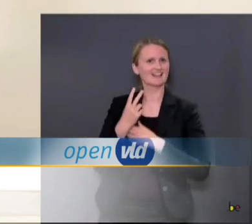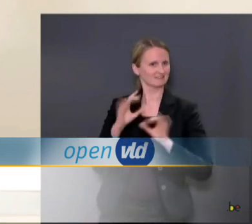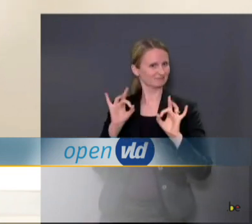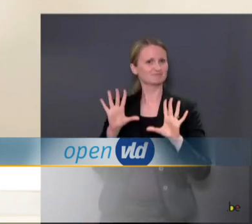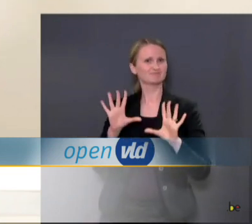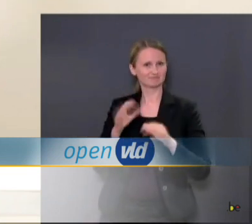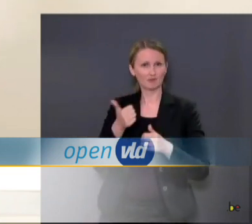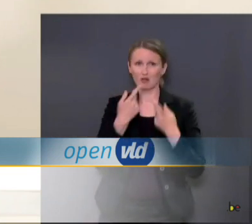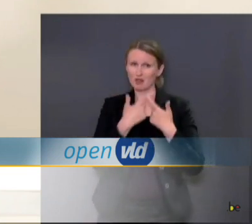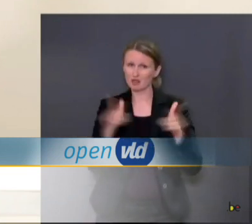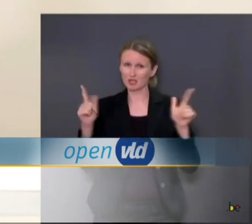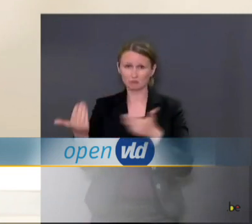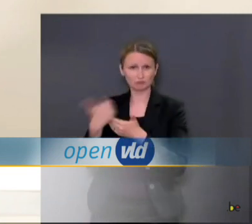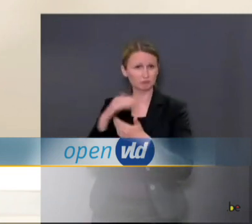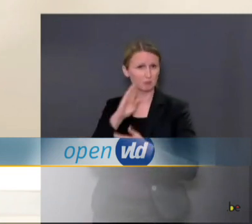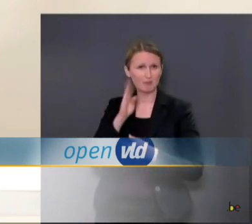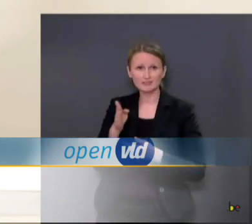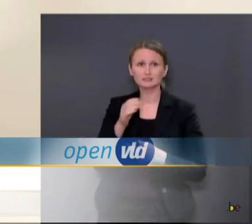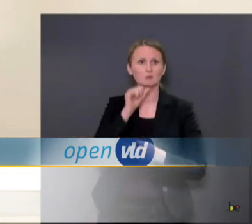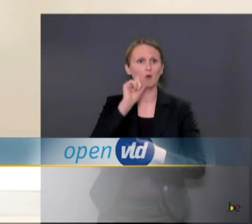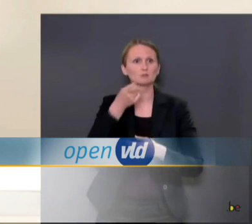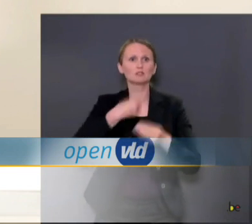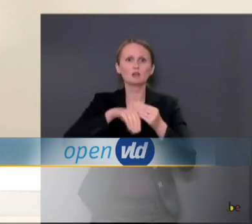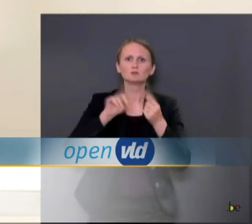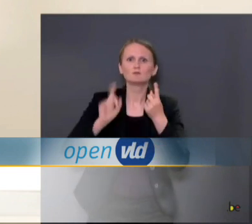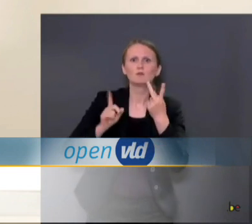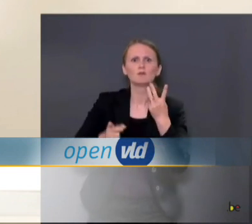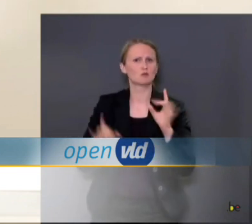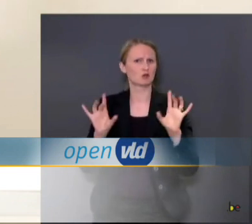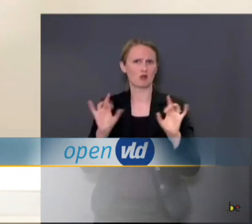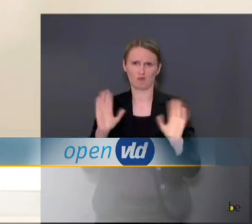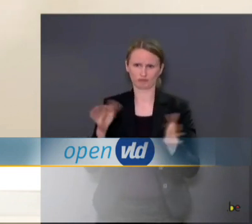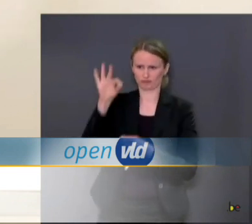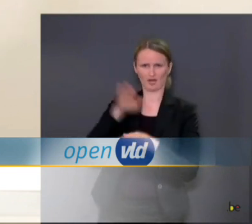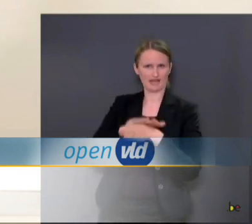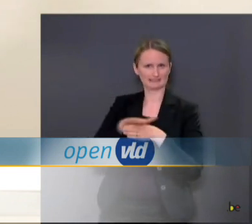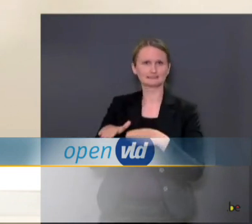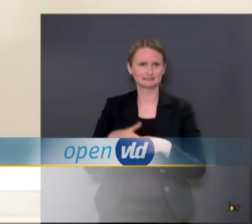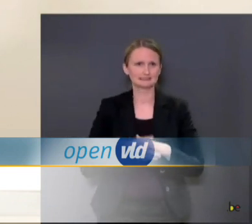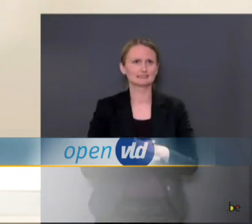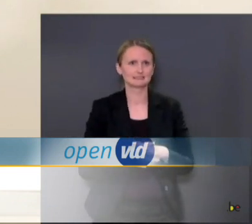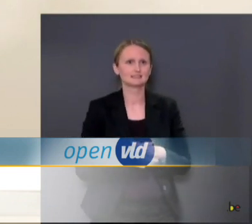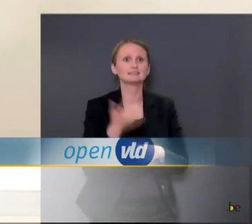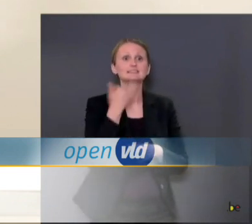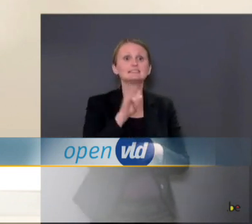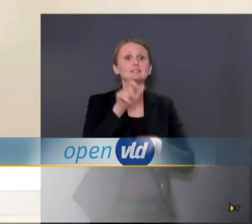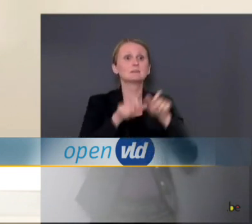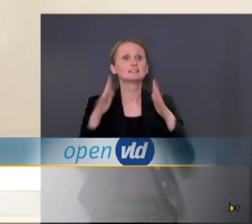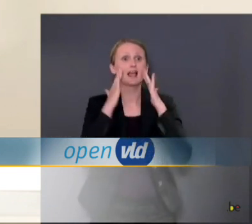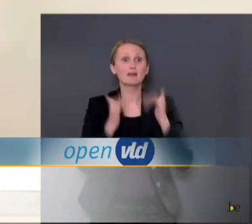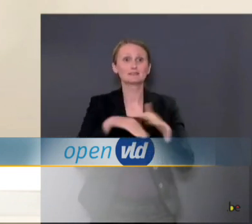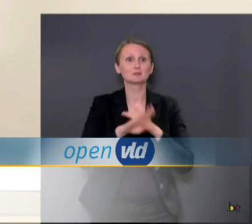aucune autre obligation. En outre, en tant que résident belge, si vous revenez en Belgique, vous